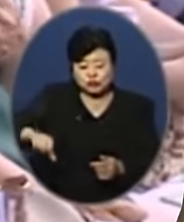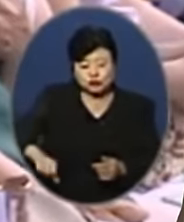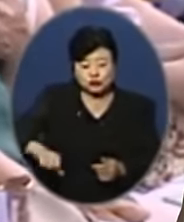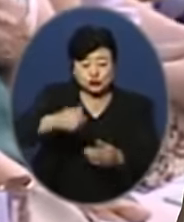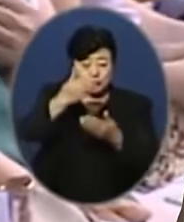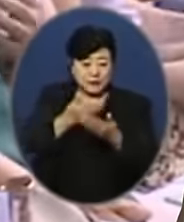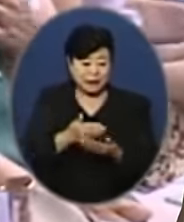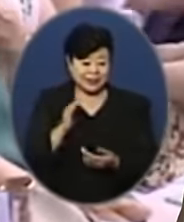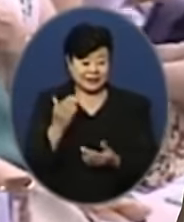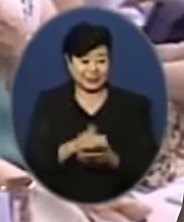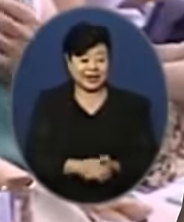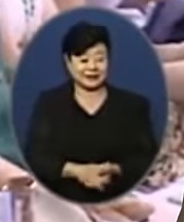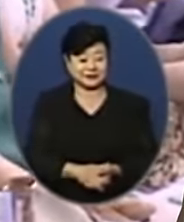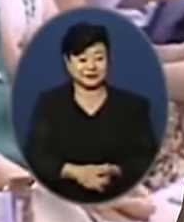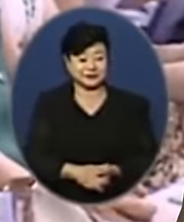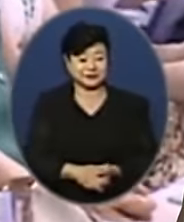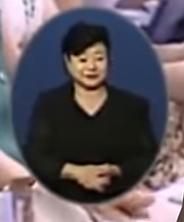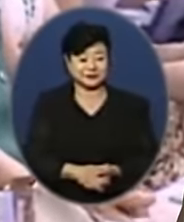저주를 발음받아서